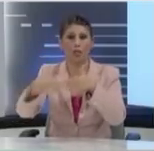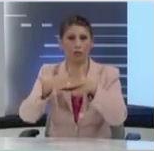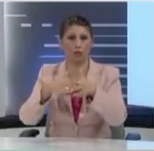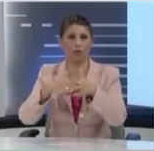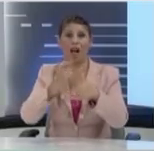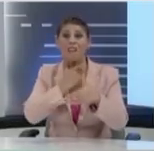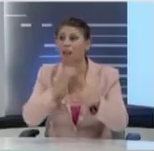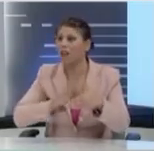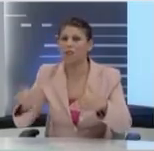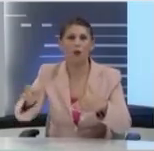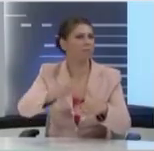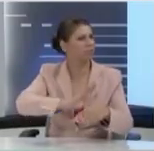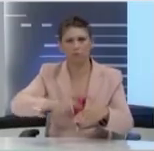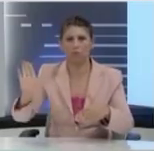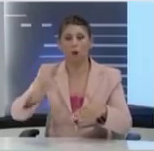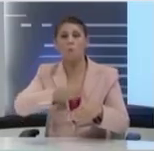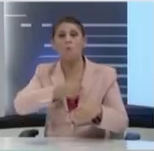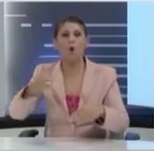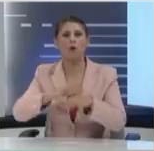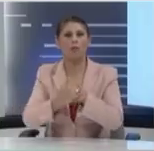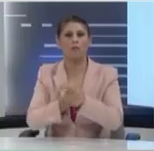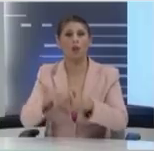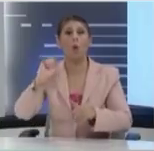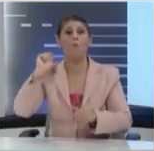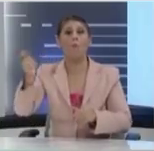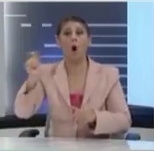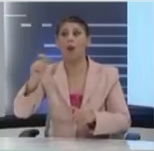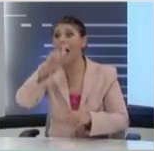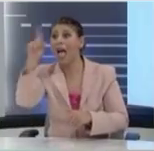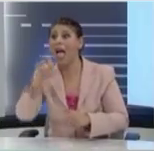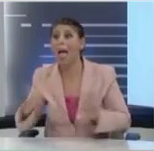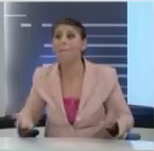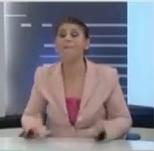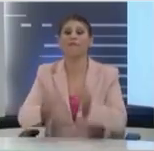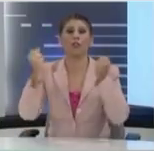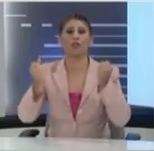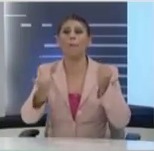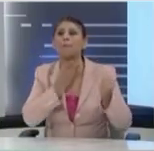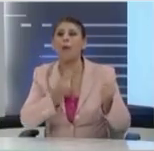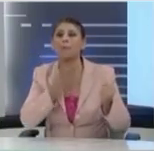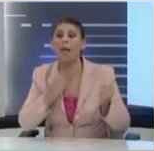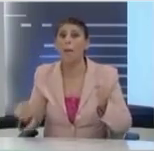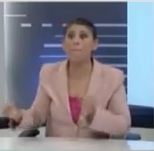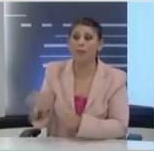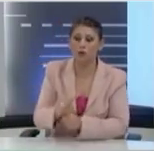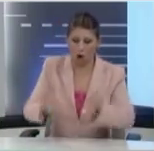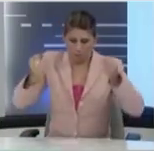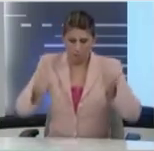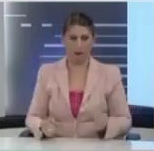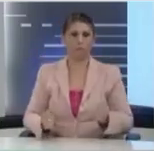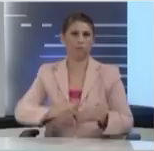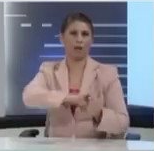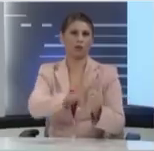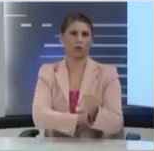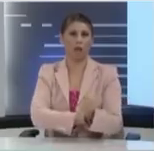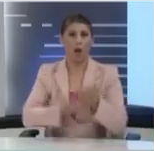ανθρώπων, το μόνο που σας αφορά είναι η πολιτική σας επιβίωση, η δίψα σας για επιστροφή στην εξουσία.